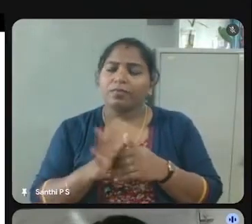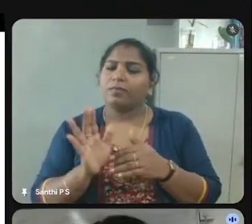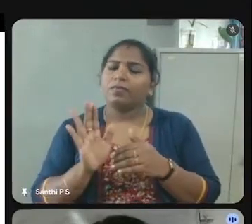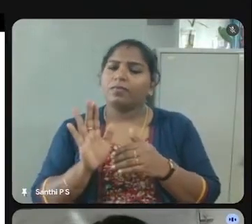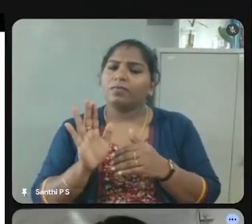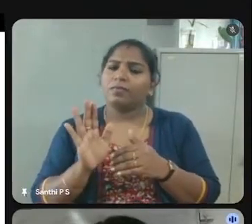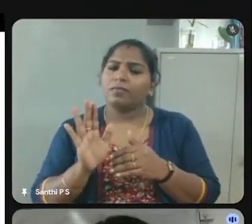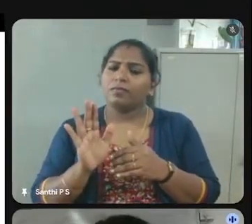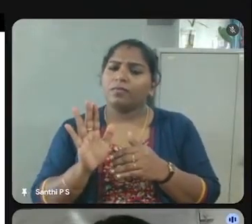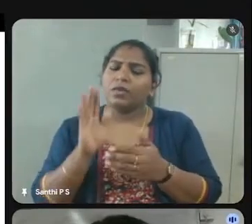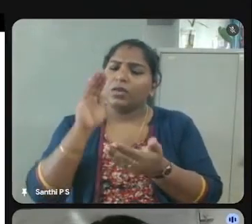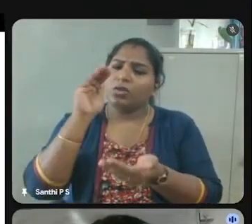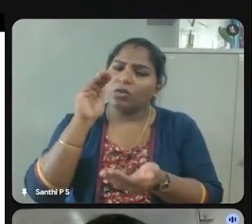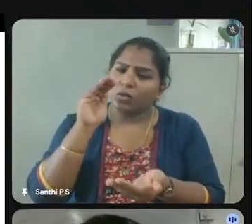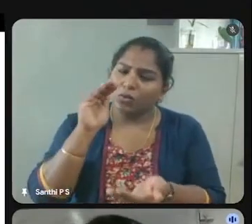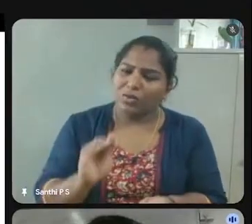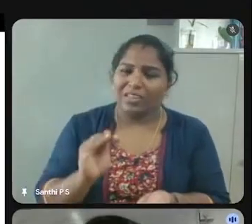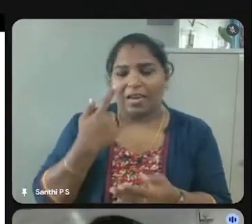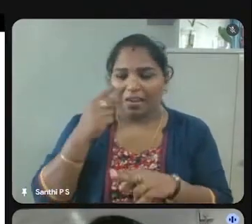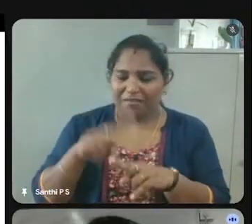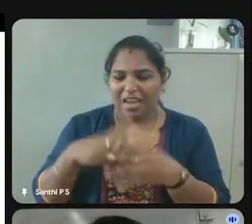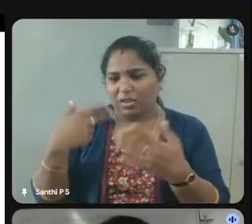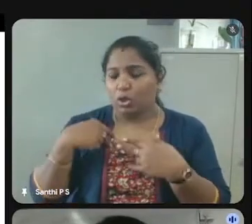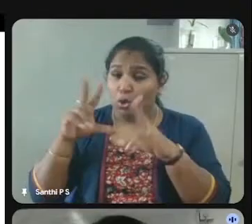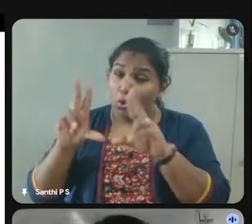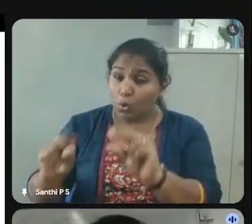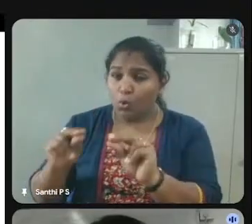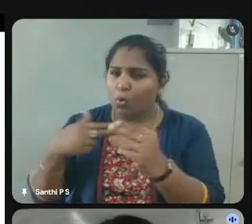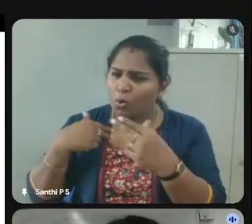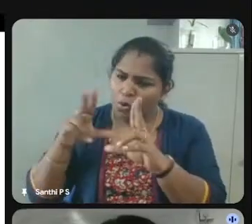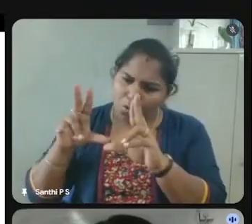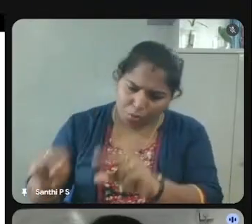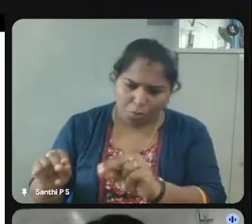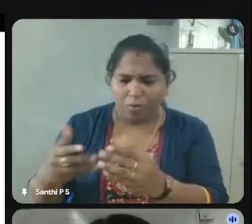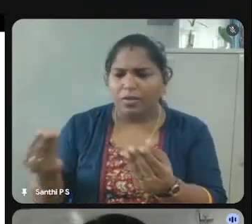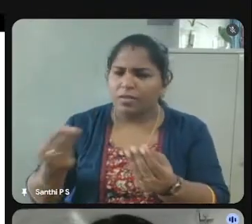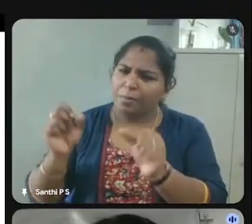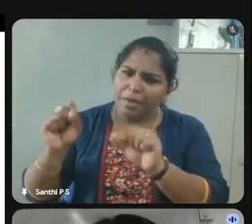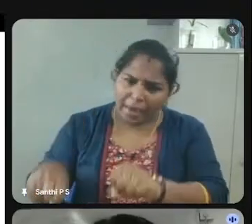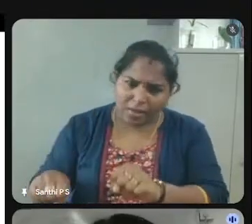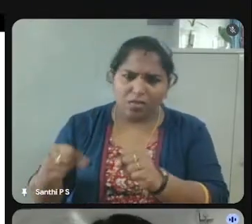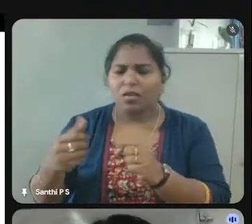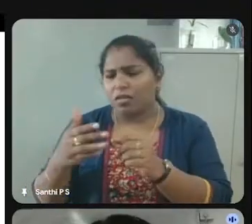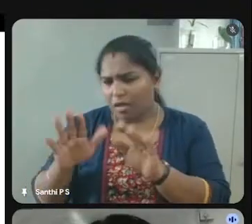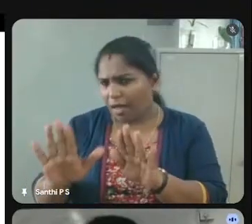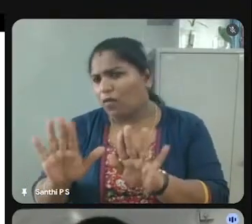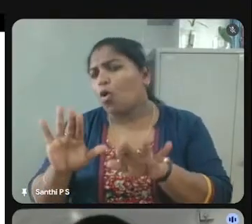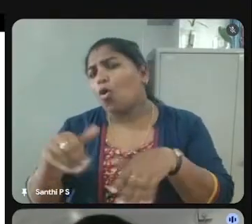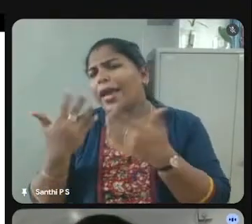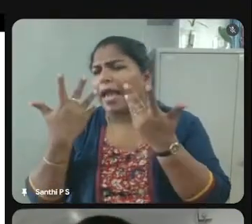കുട്ടിക്ക് വേണ്ടിയിട്ട് ഇപ്പം അരുത് എന്നുള്ള കാര്യങ്ങൾ അരുതെന്നും ചെയ്യാൻ സാധിക്കും എന്നുള്ള കാര്യങ്ങൾ ചെയ്തോളൂ എന്നുള്ള രീതിയിലാണോ